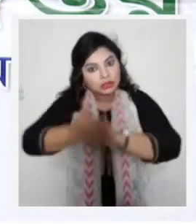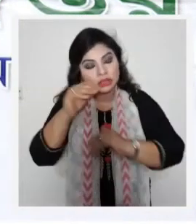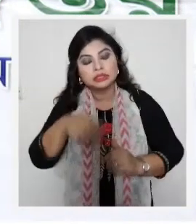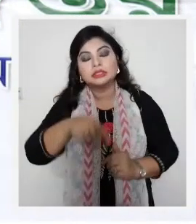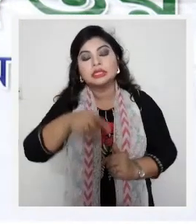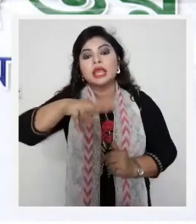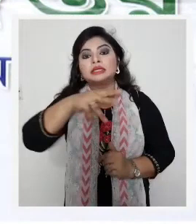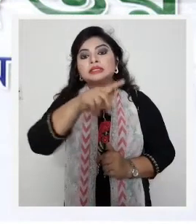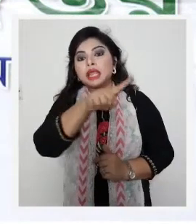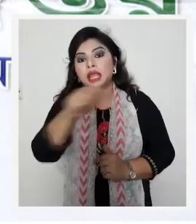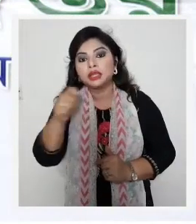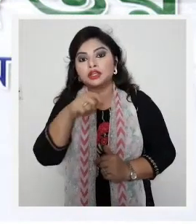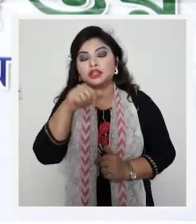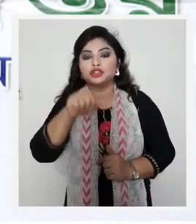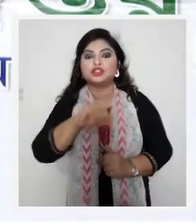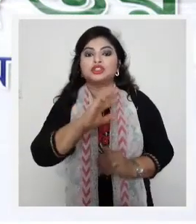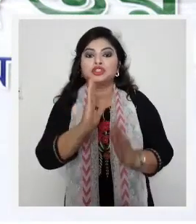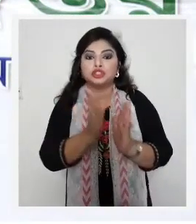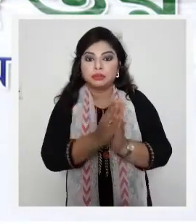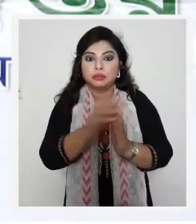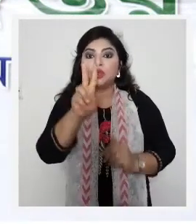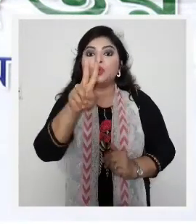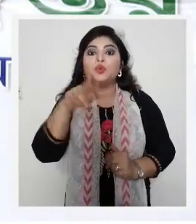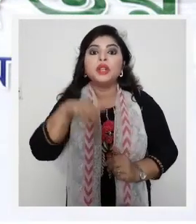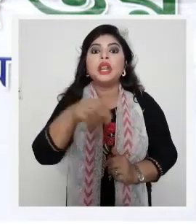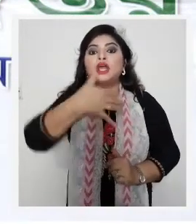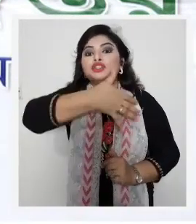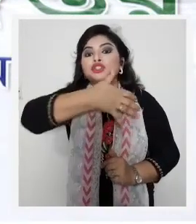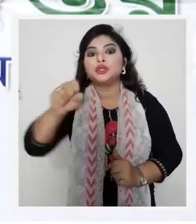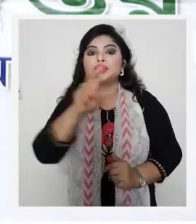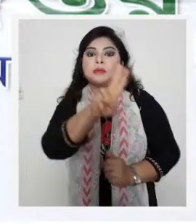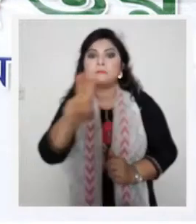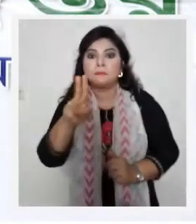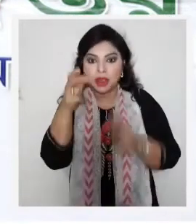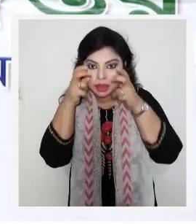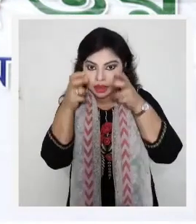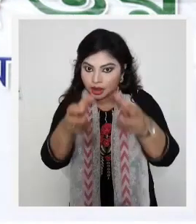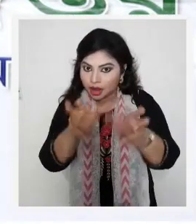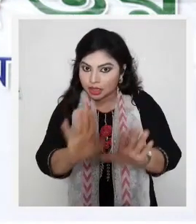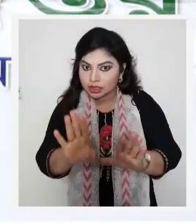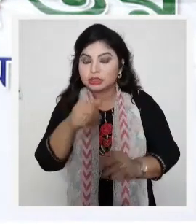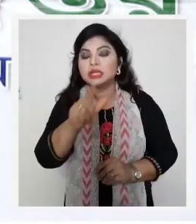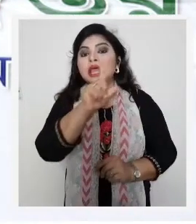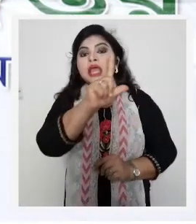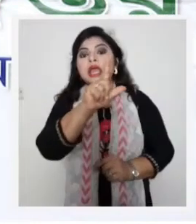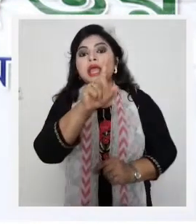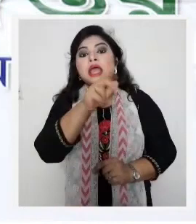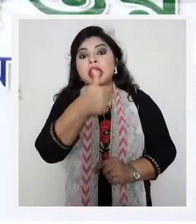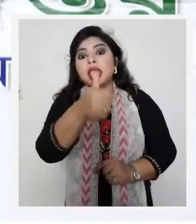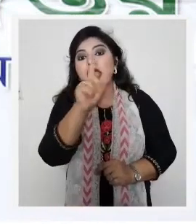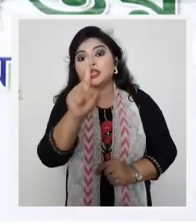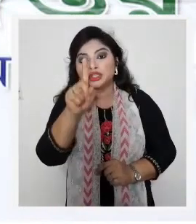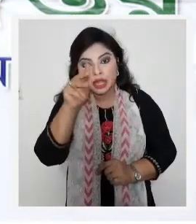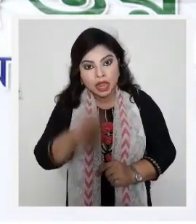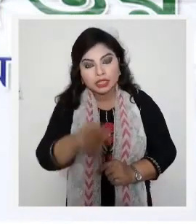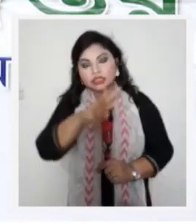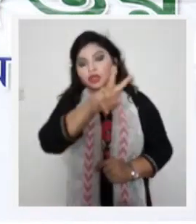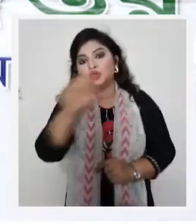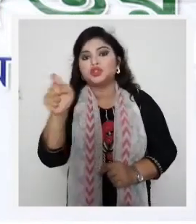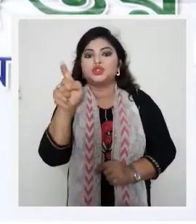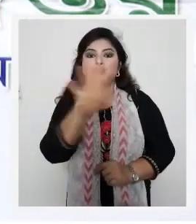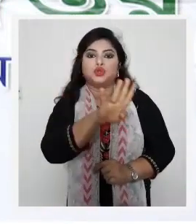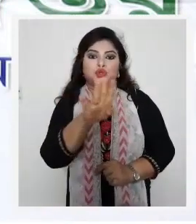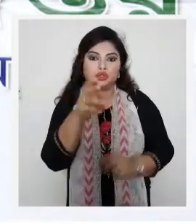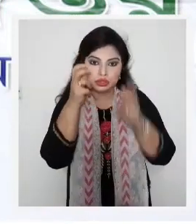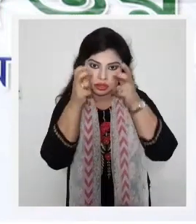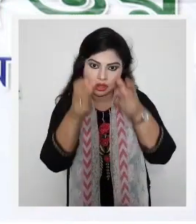320,436 জন। 24 ঘন্টায় ছাড় পেয়েছেন কোয়ারেন্টাইন থেকে 1,763 জন। এ পর্যন্ত ছাড় পেয়েছেন